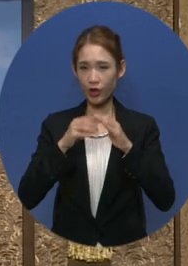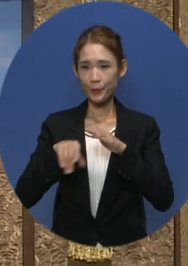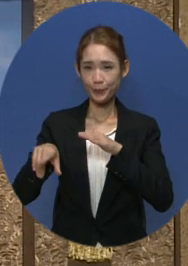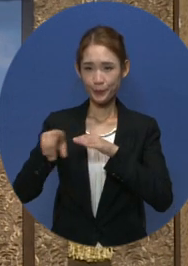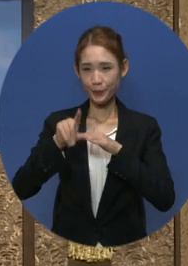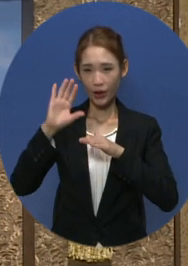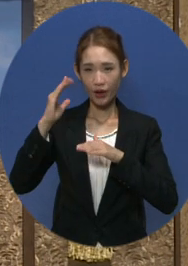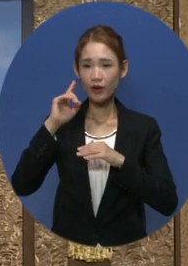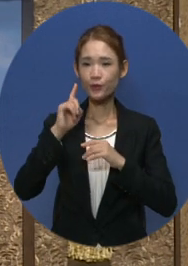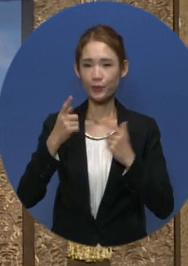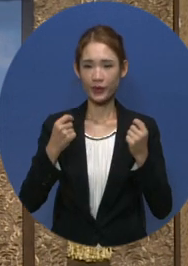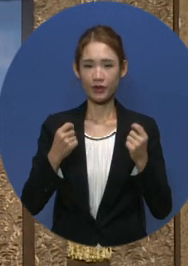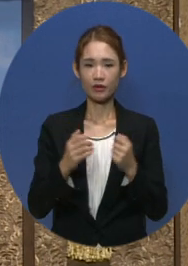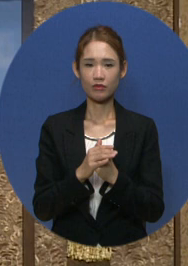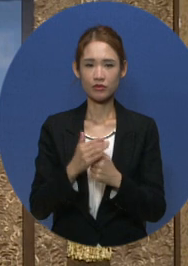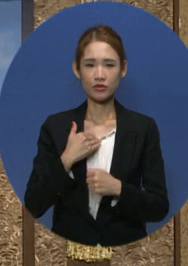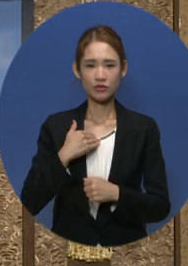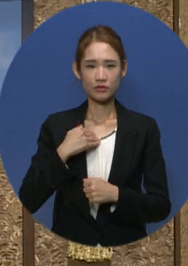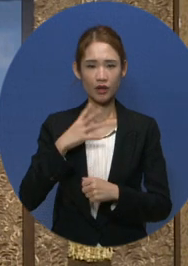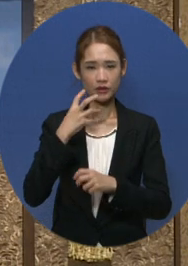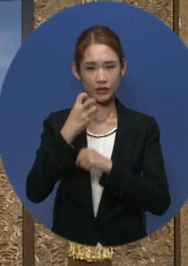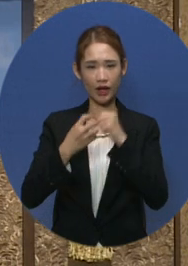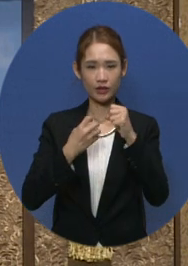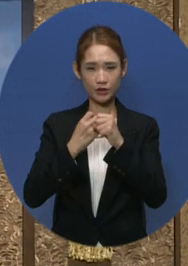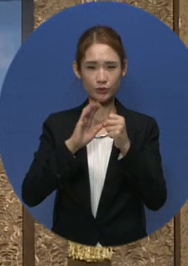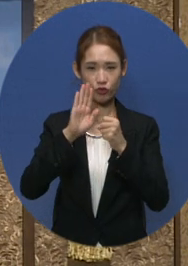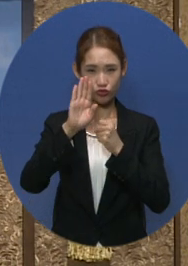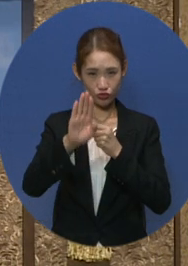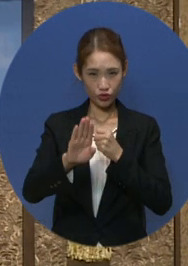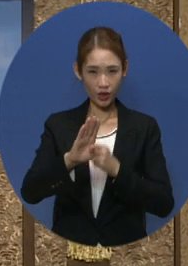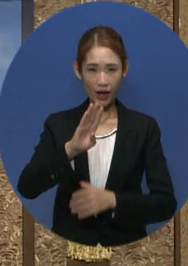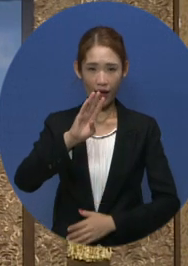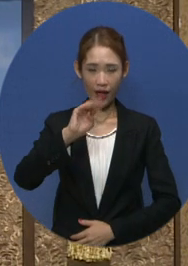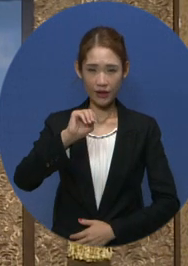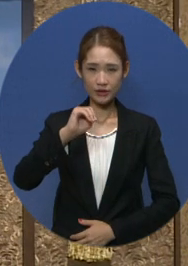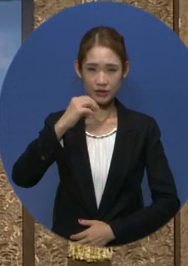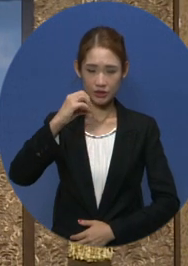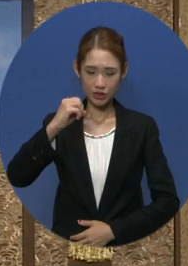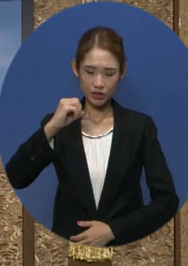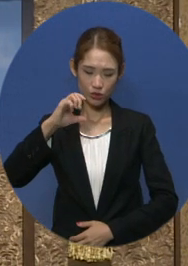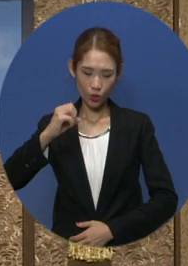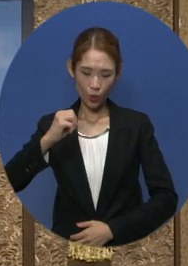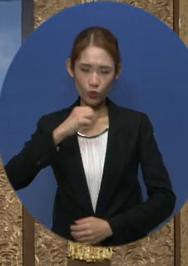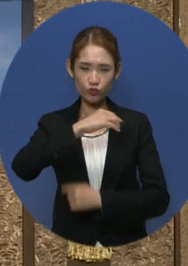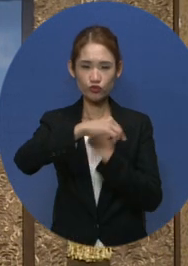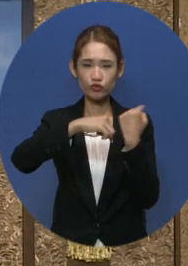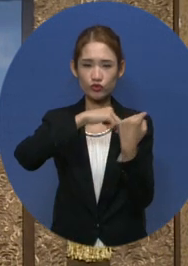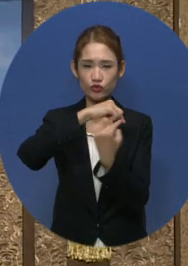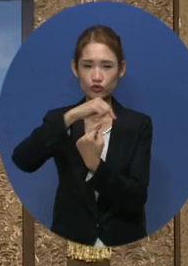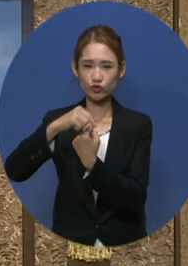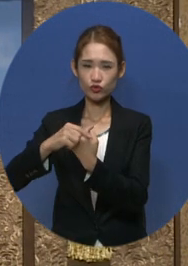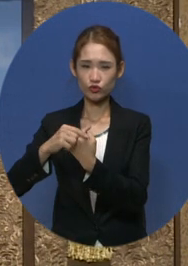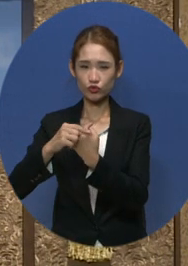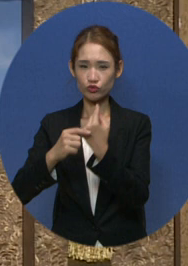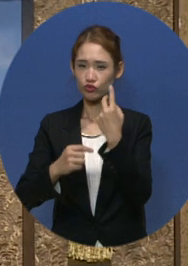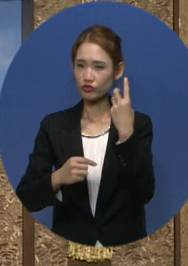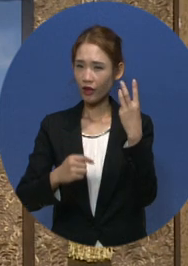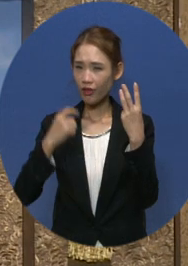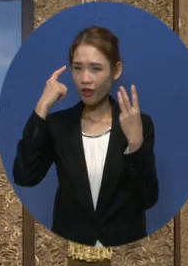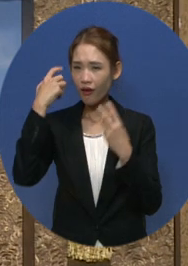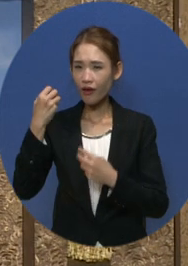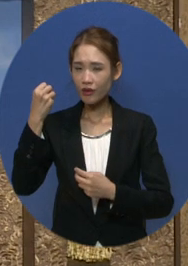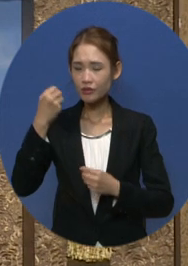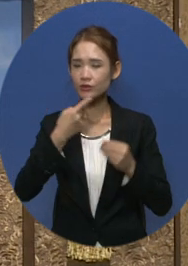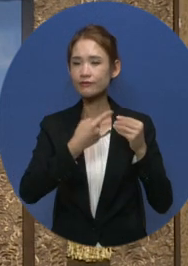생각합니다. 그런데 저는 한 40년 정도 이 NGO를 운영하면서 한 두세 가지 생각이 들더라고요.